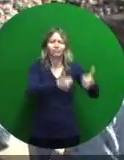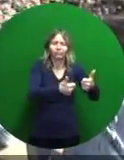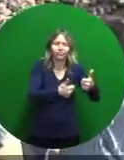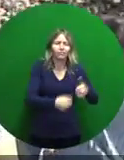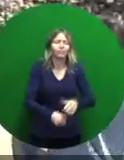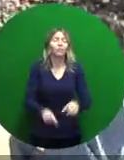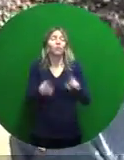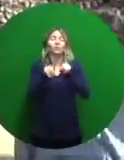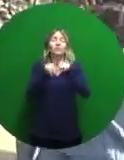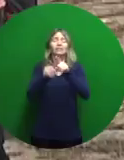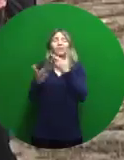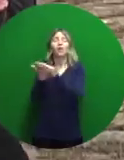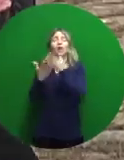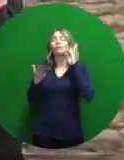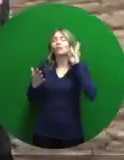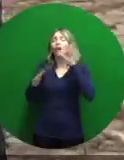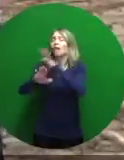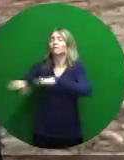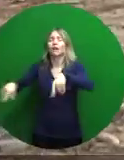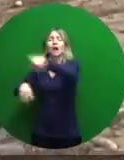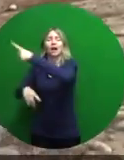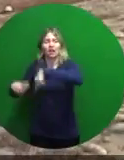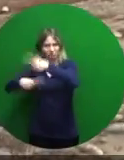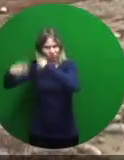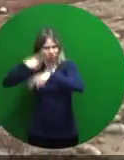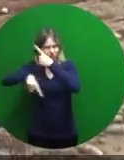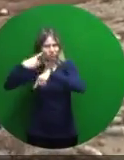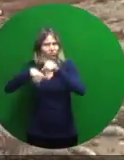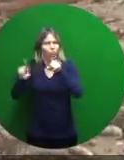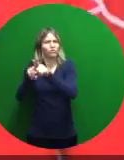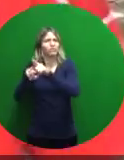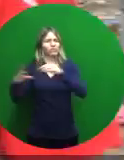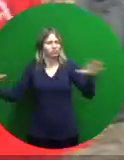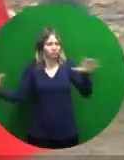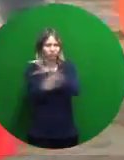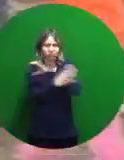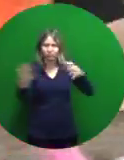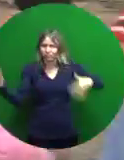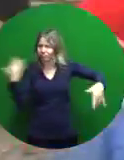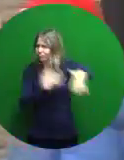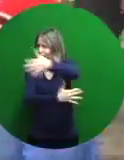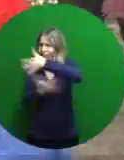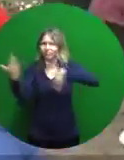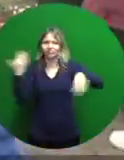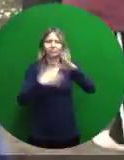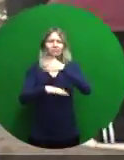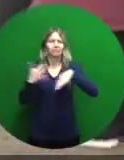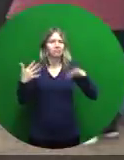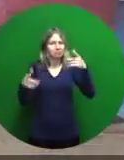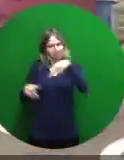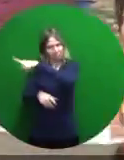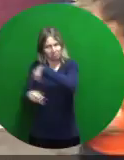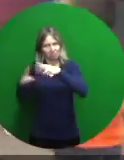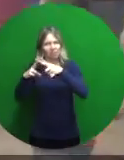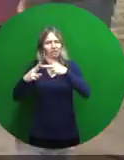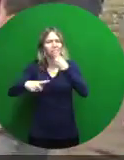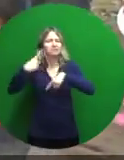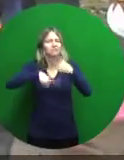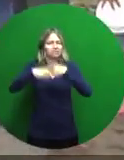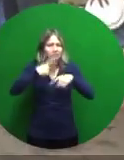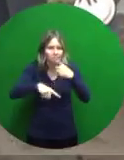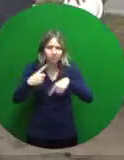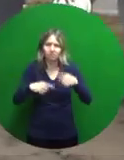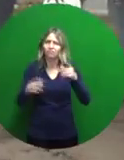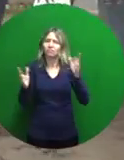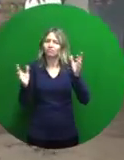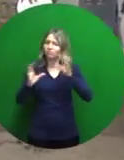classmates that they have. Like they all know their sign language. Yes. Yeah, they communicate with each other. They do communicate with